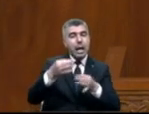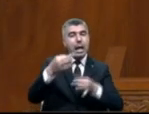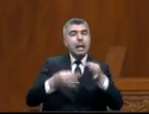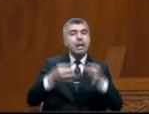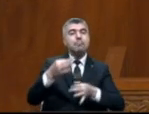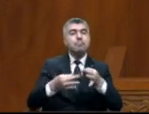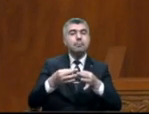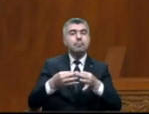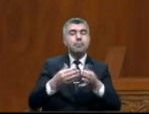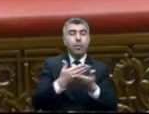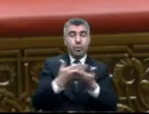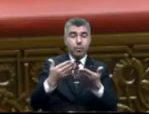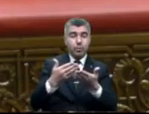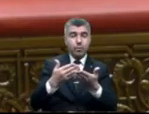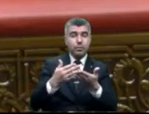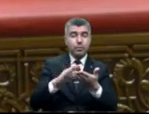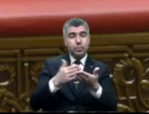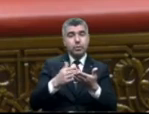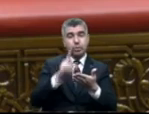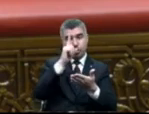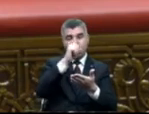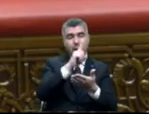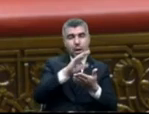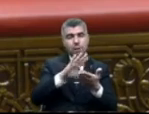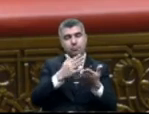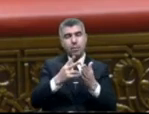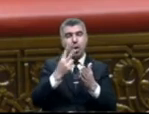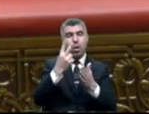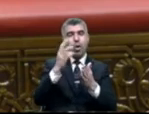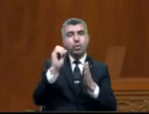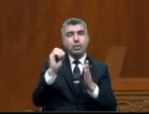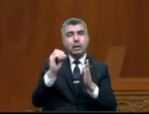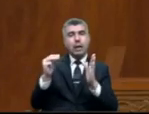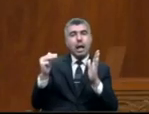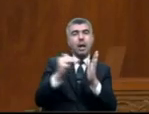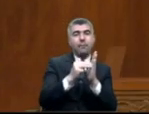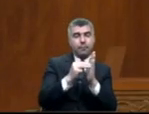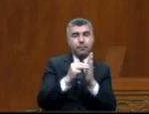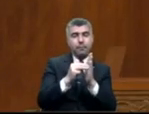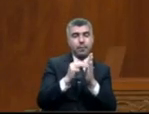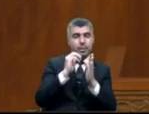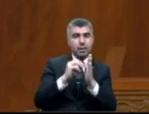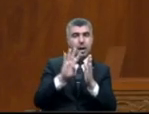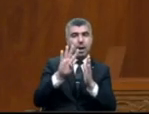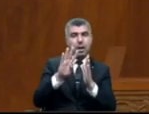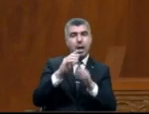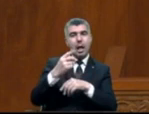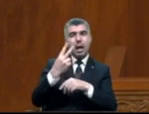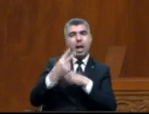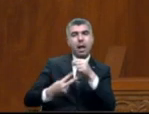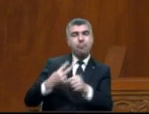الحلوب والتي يشمل واللي غادي يشمل واحد العدد ديال 120,000 رأس لمدة 24 شهر، دعم